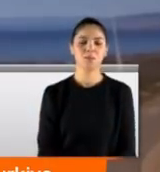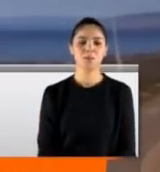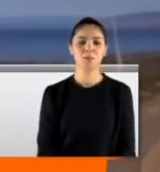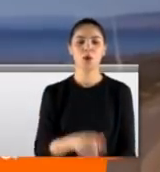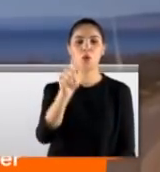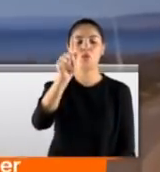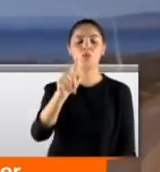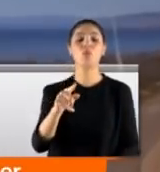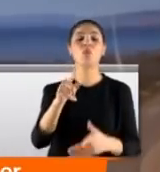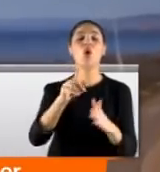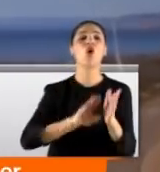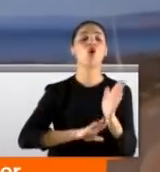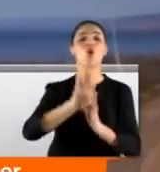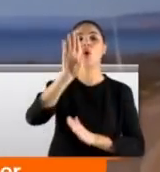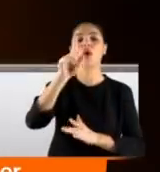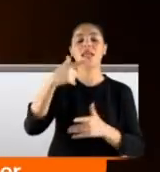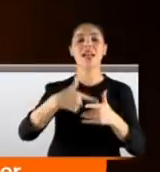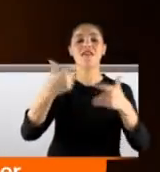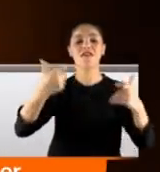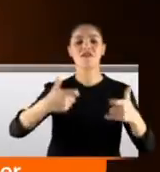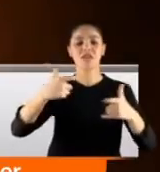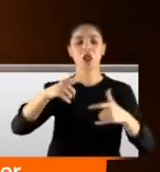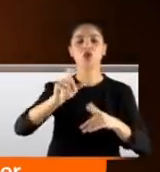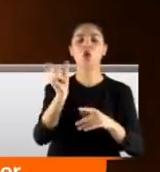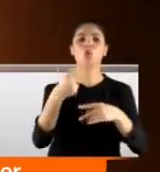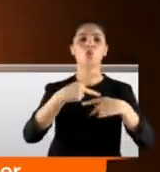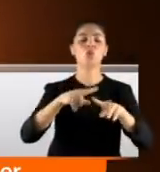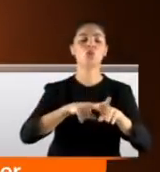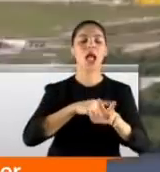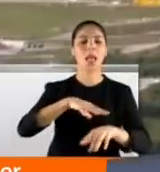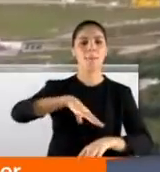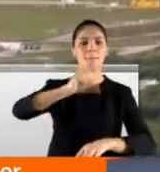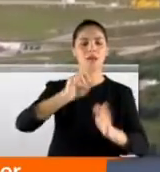SpaceX Falcon 9 roketi Florida'daki Kennedy Uzay Merkezi'nden